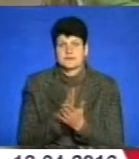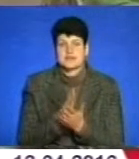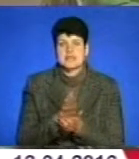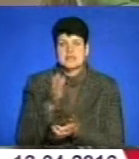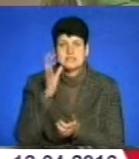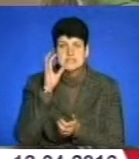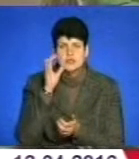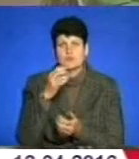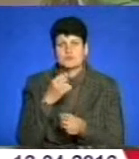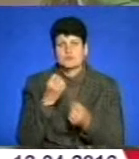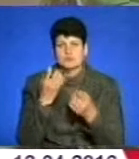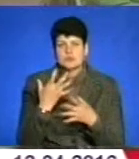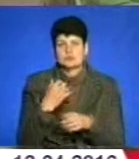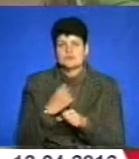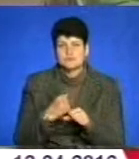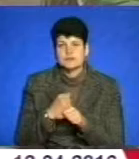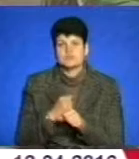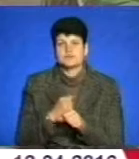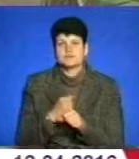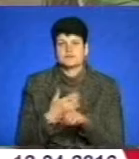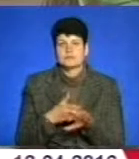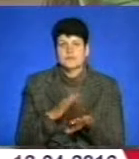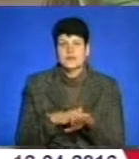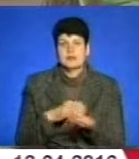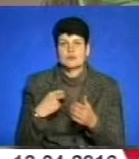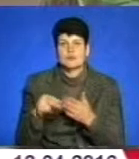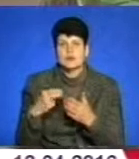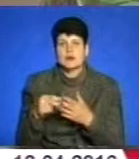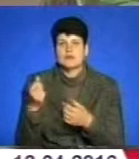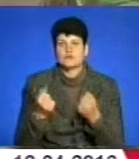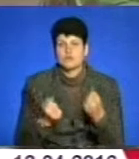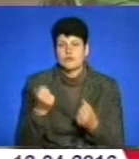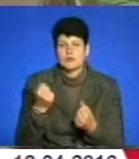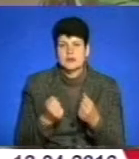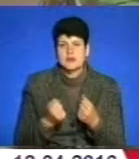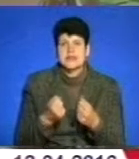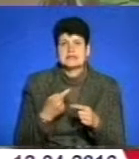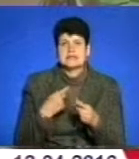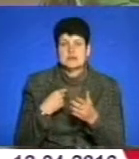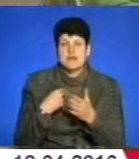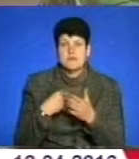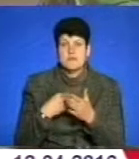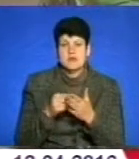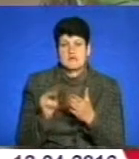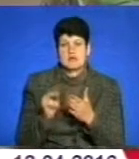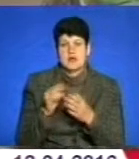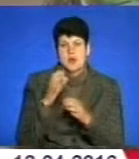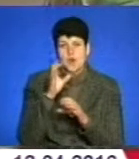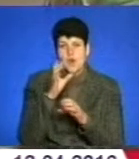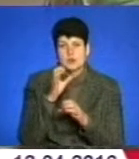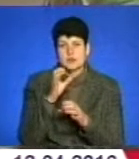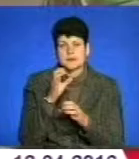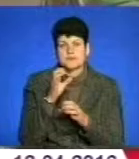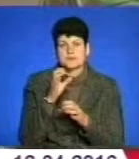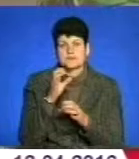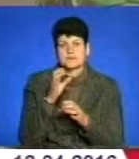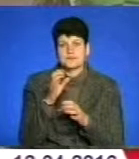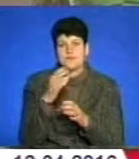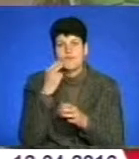серйозні, буденні, великі, важкі. Тобто це купівля автомобілів, це купівля оптики, це купівля там